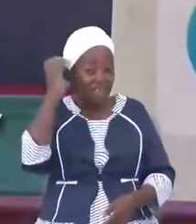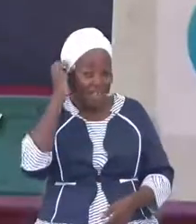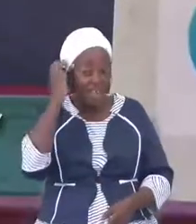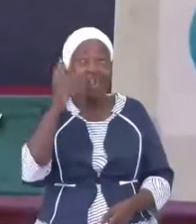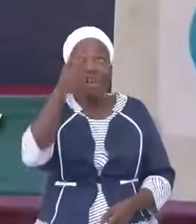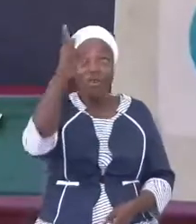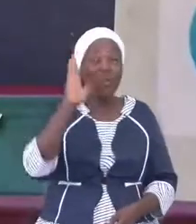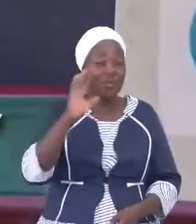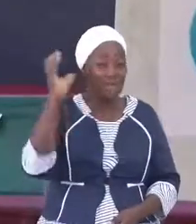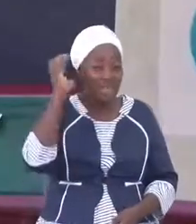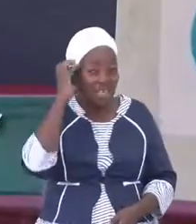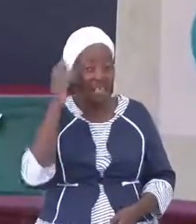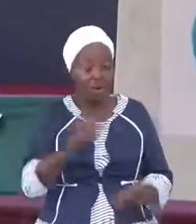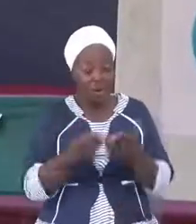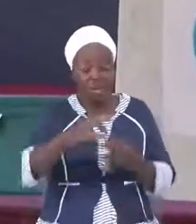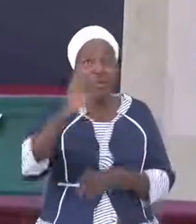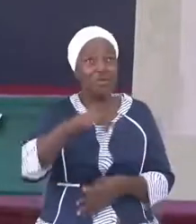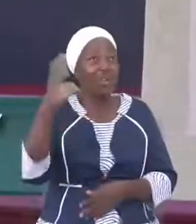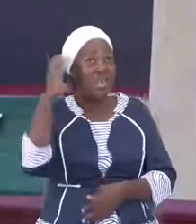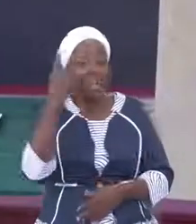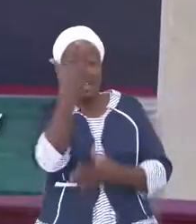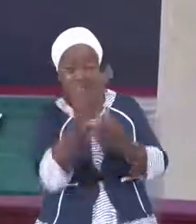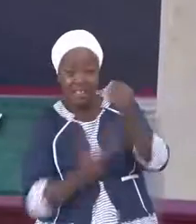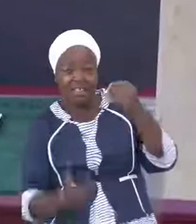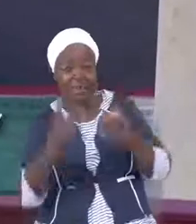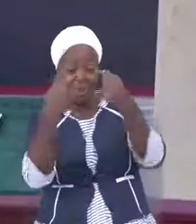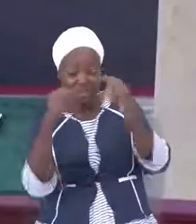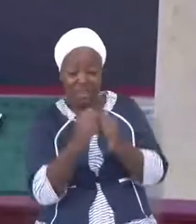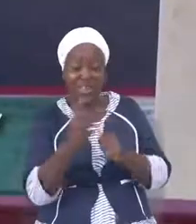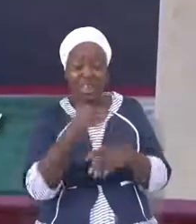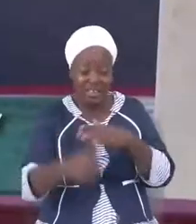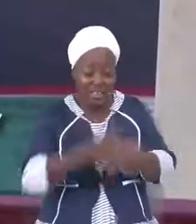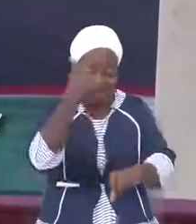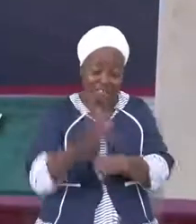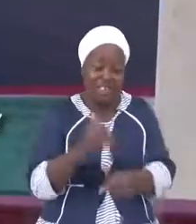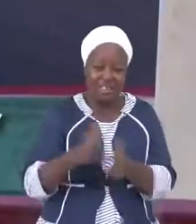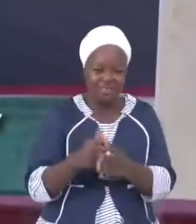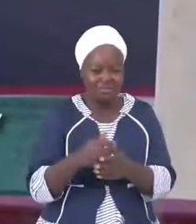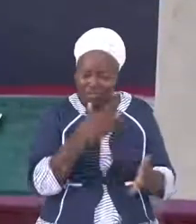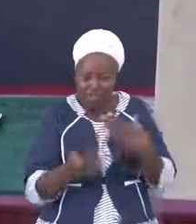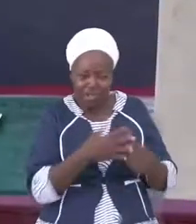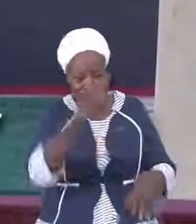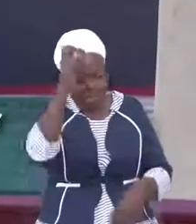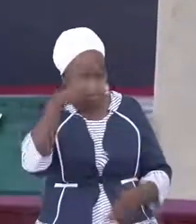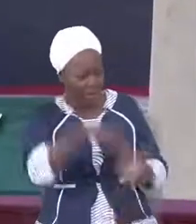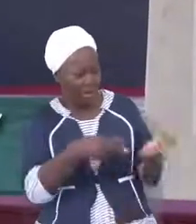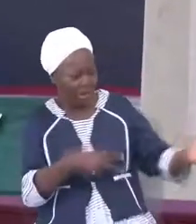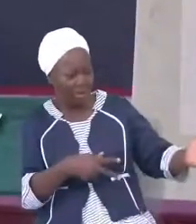l'entende. Et que la Trinité, ensemble, vienne. Même si Satan l'entend, ils